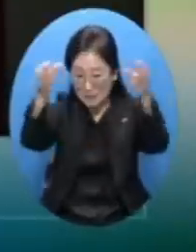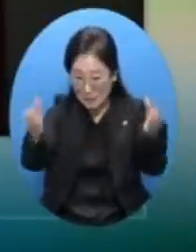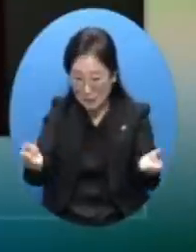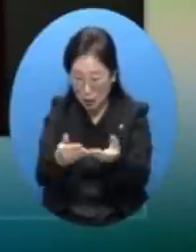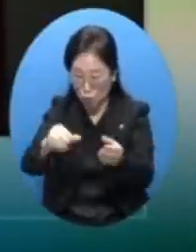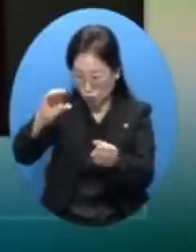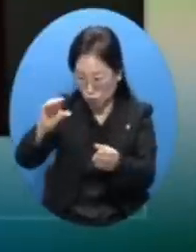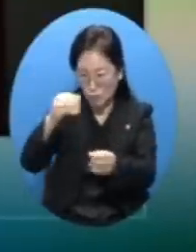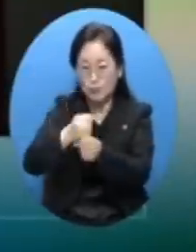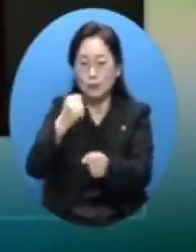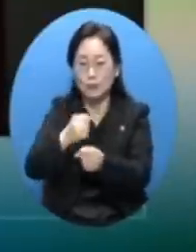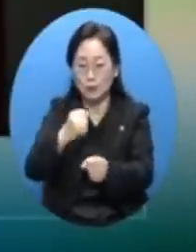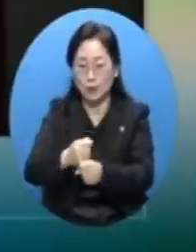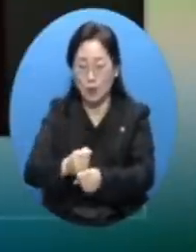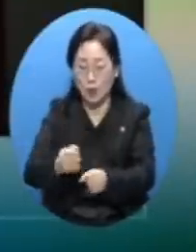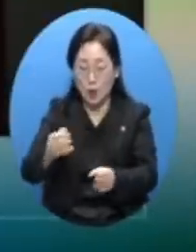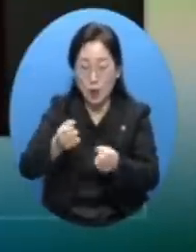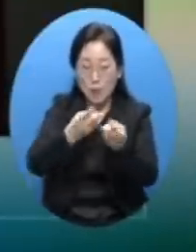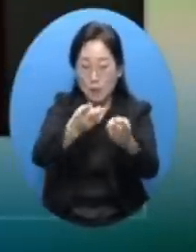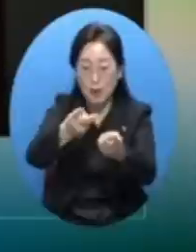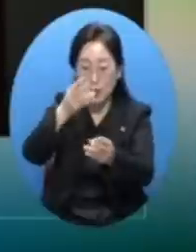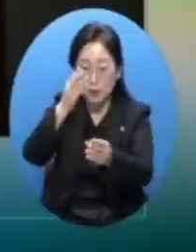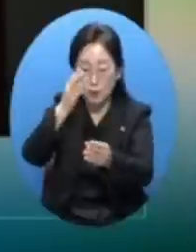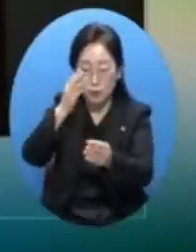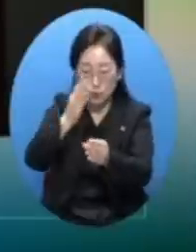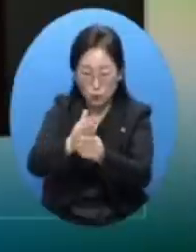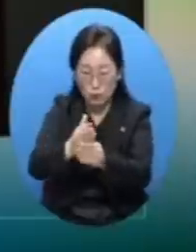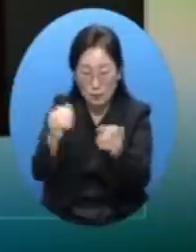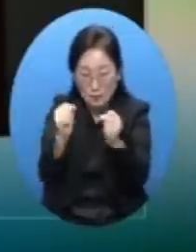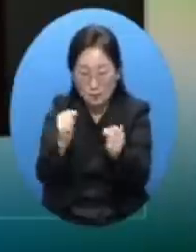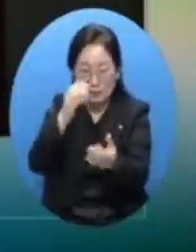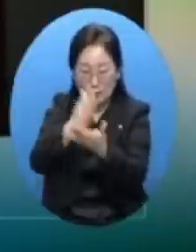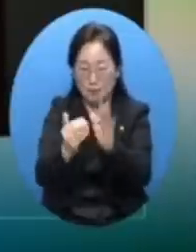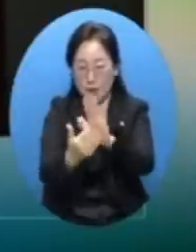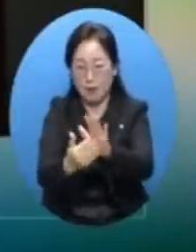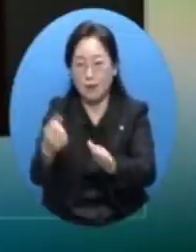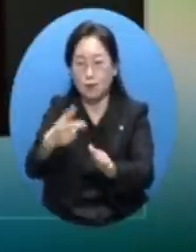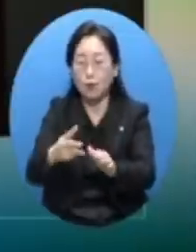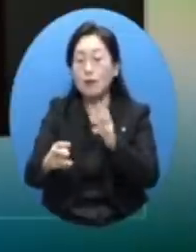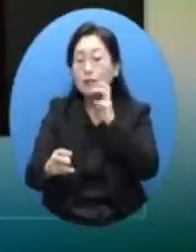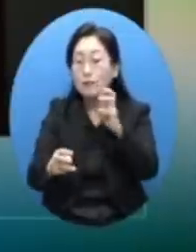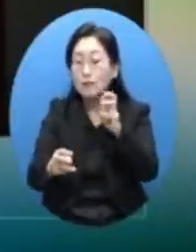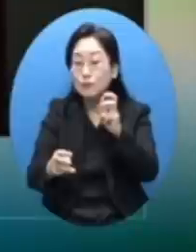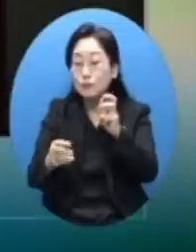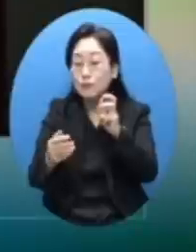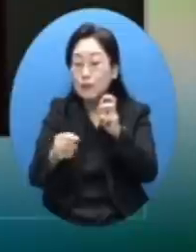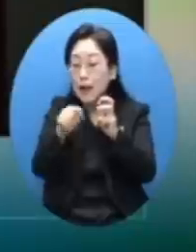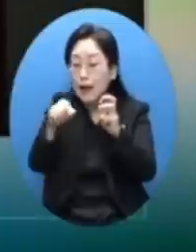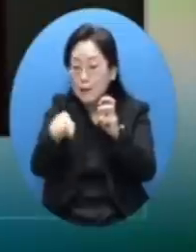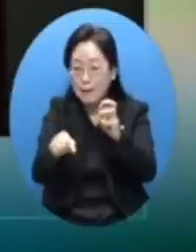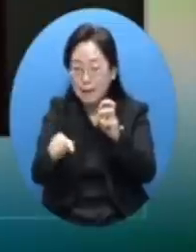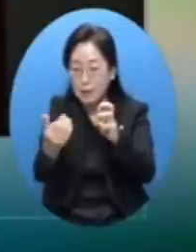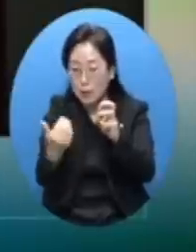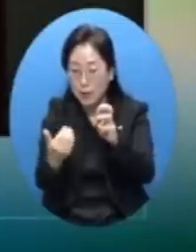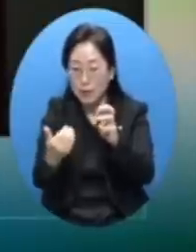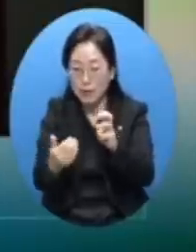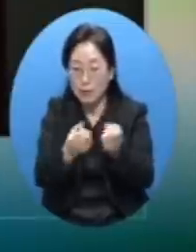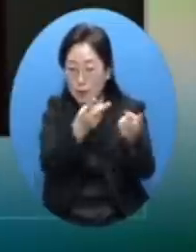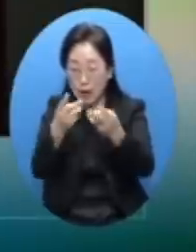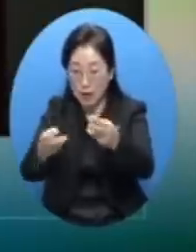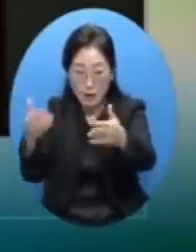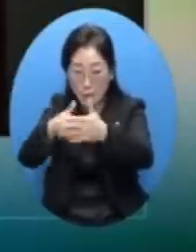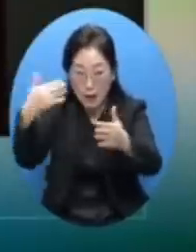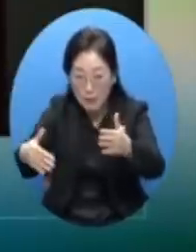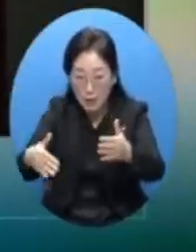만들어서 배달하는 동안에 보온이 되도록 하고 30분 내로 배달 안 해주면 피자값 무료. 그러니까